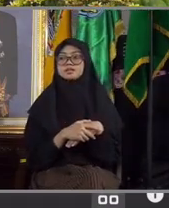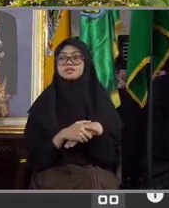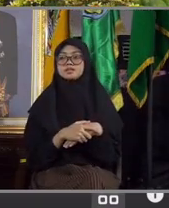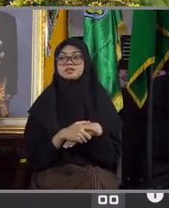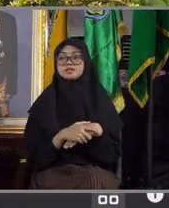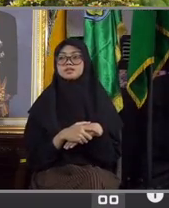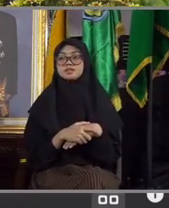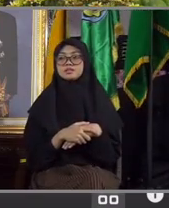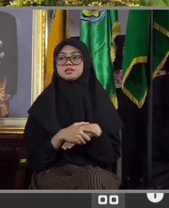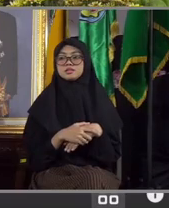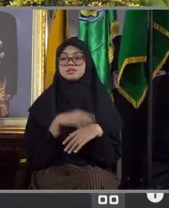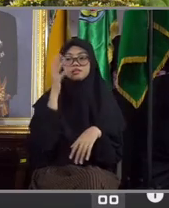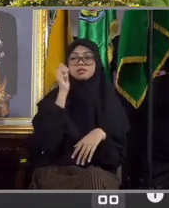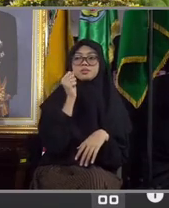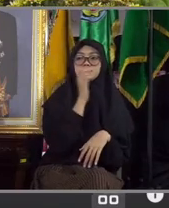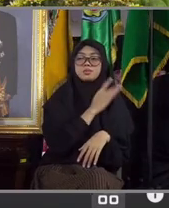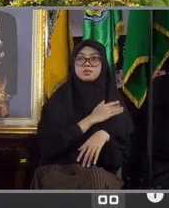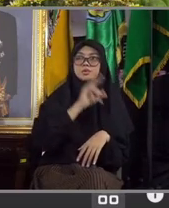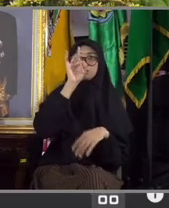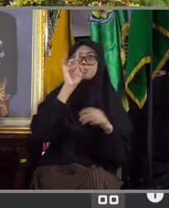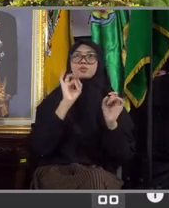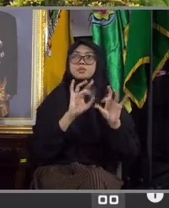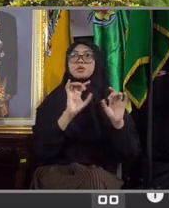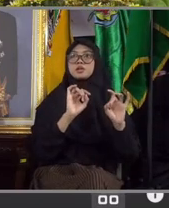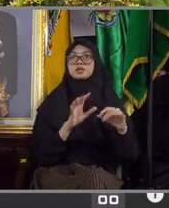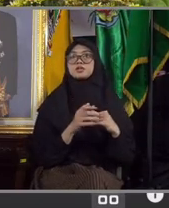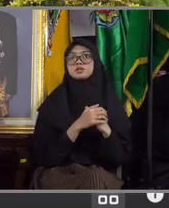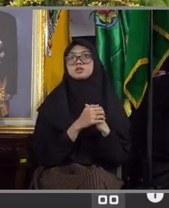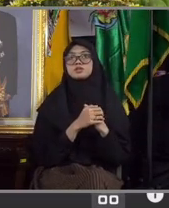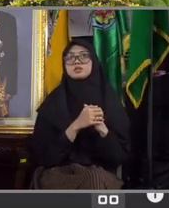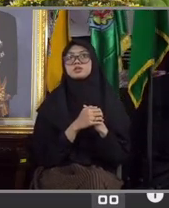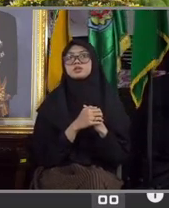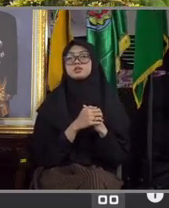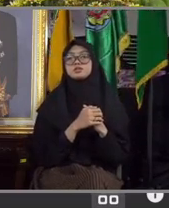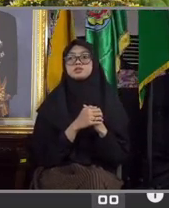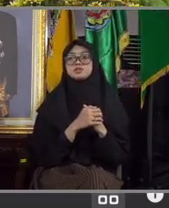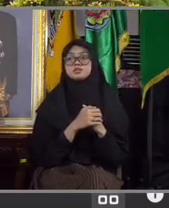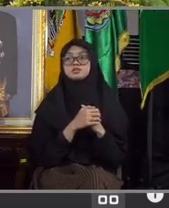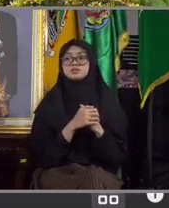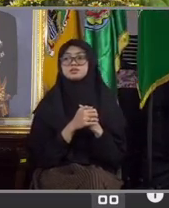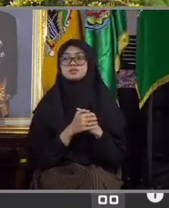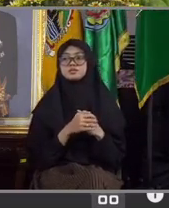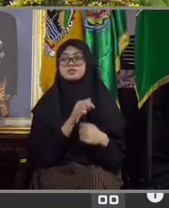Nggih. Assalamualaikum warahmatullahi wabarakatuh. Waalaikumsalam. Pak Lurah.